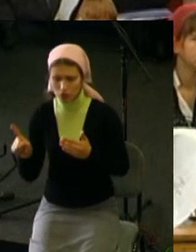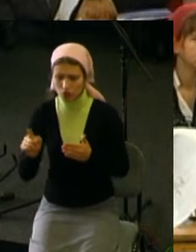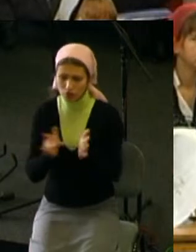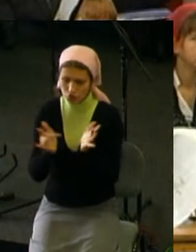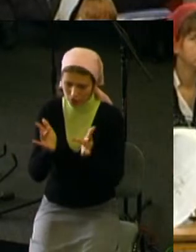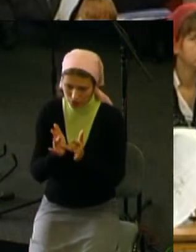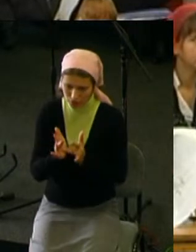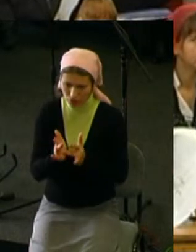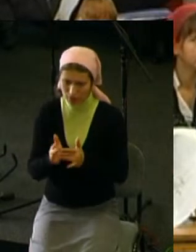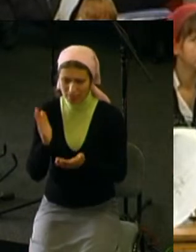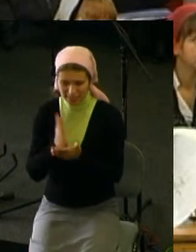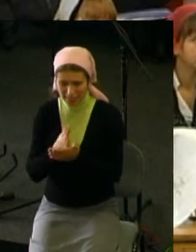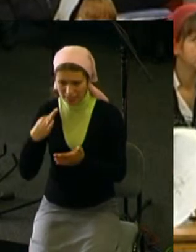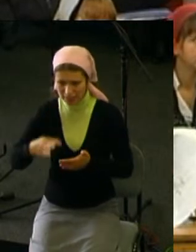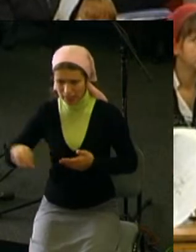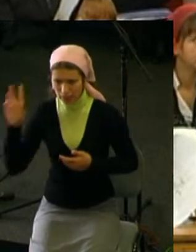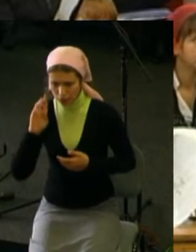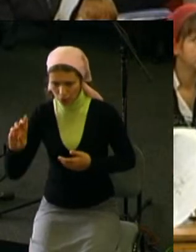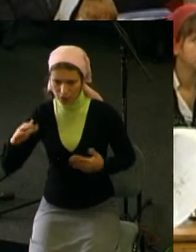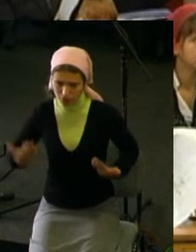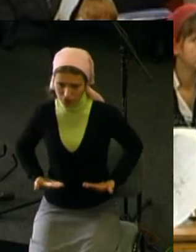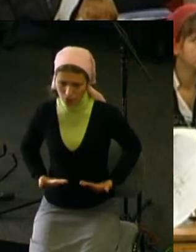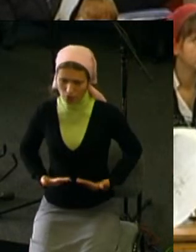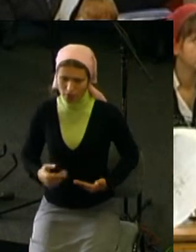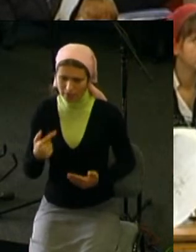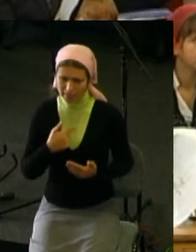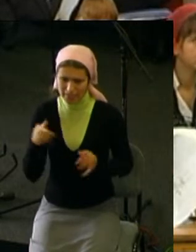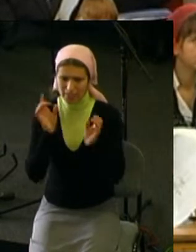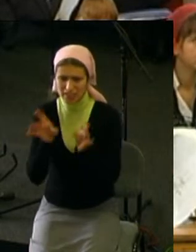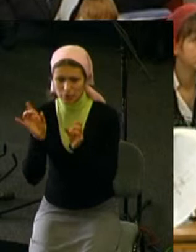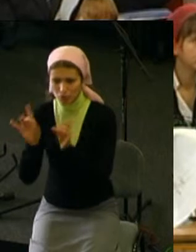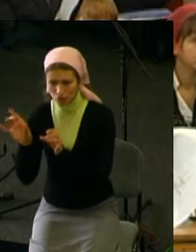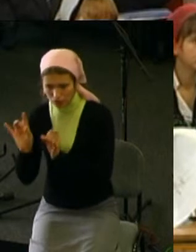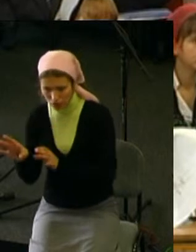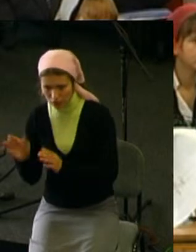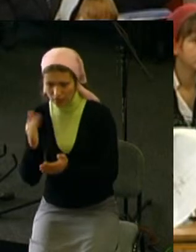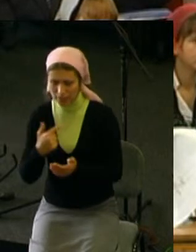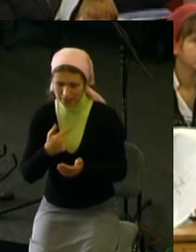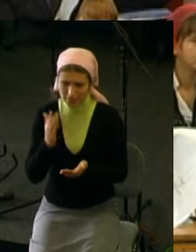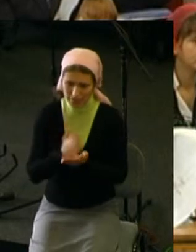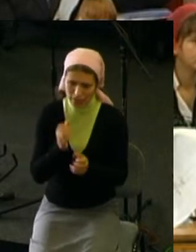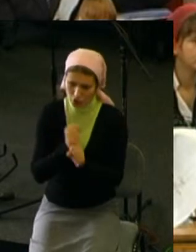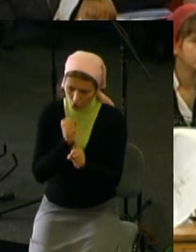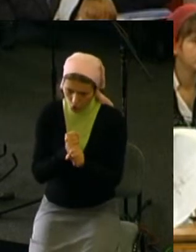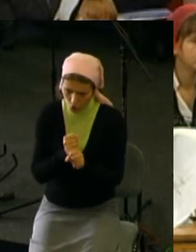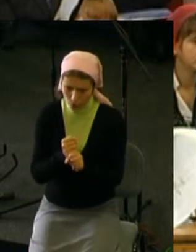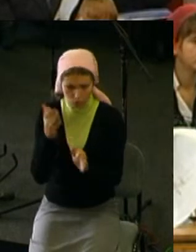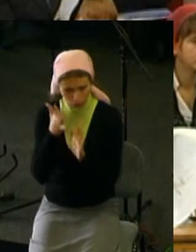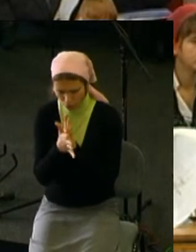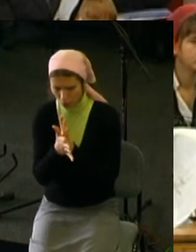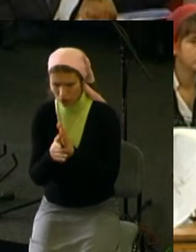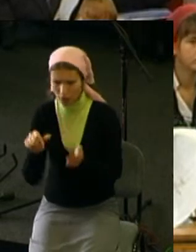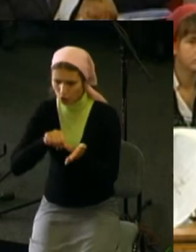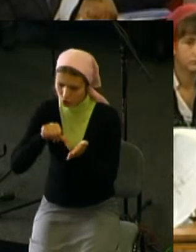що Ісус Христос Син Бога я це ісповідую я це роблю свідомо роблю